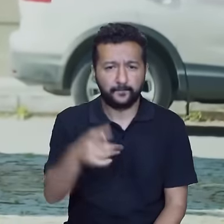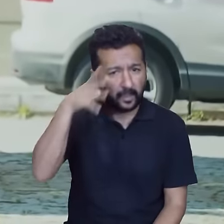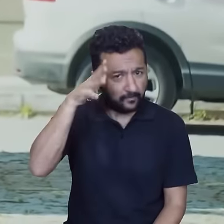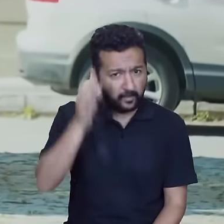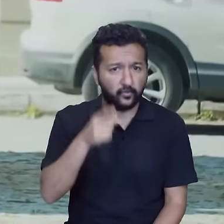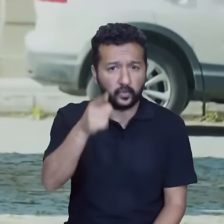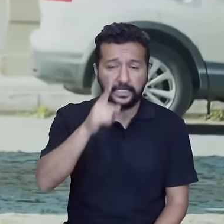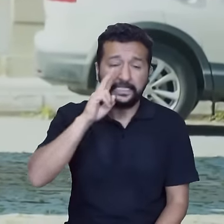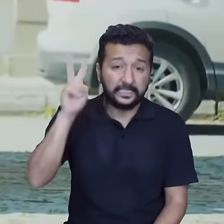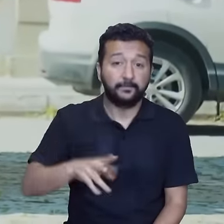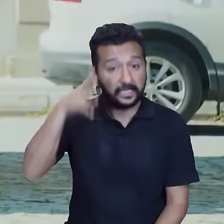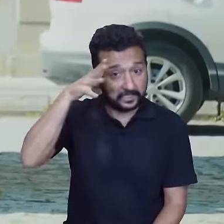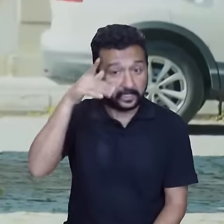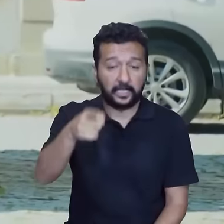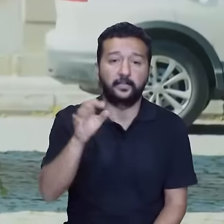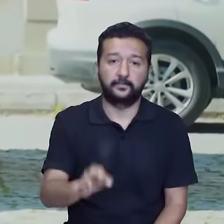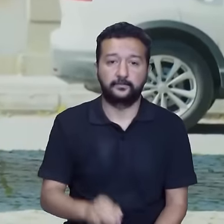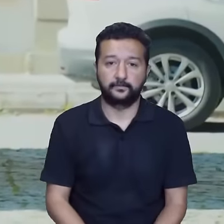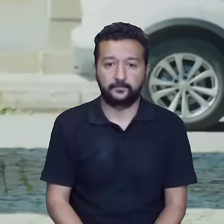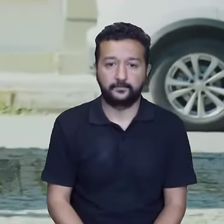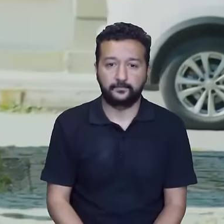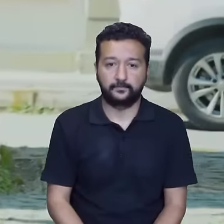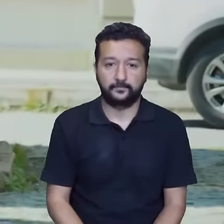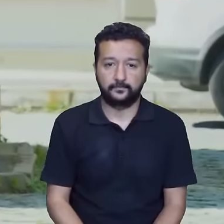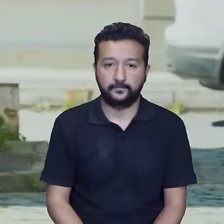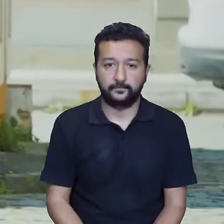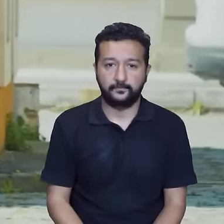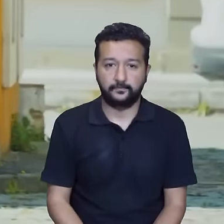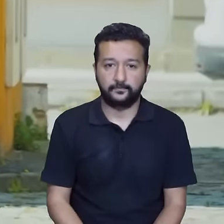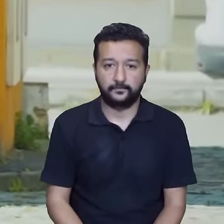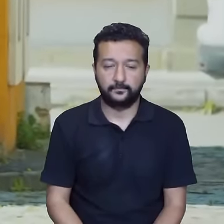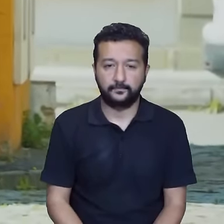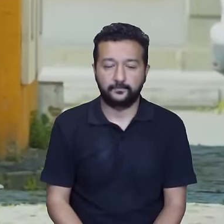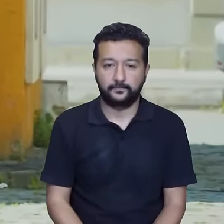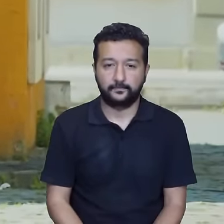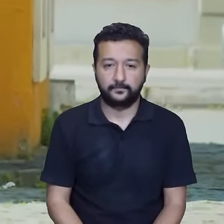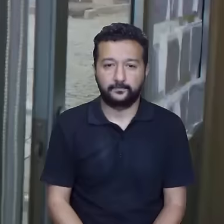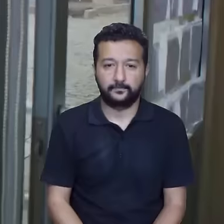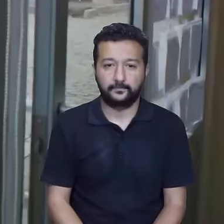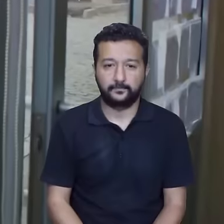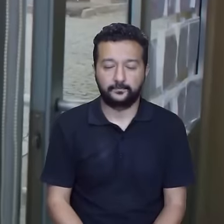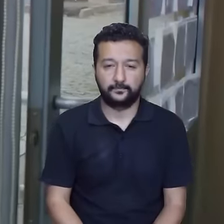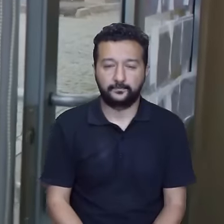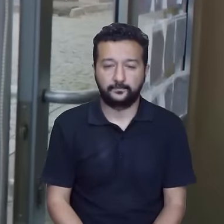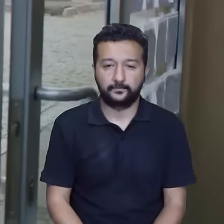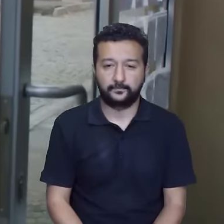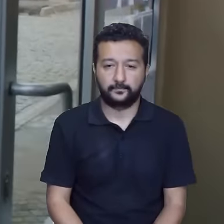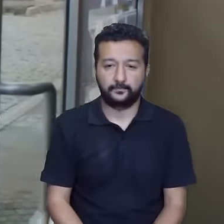Salak mı ya? Yeminle salak. Sevda duvar kuytusundan çıkıp sinirli arkasından yürüdü.